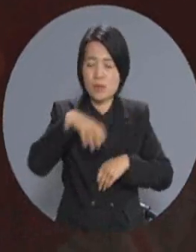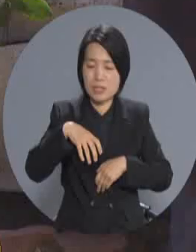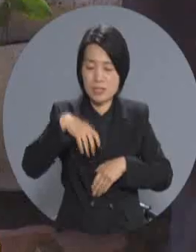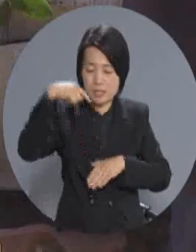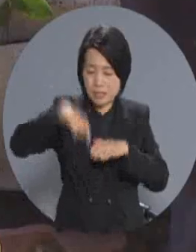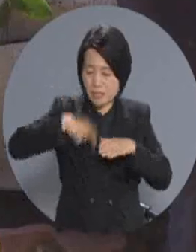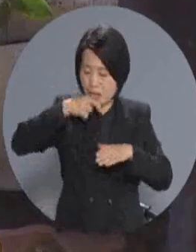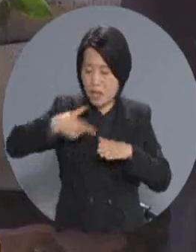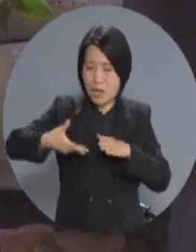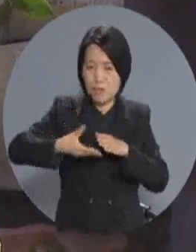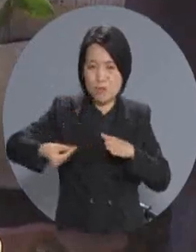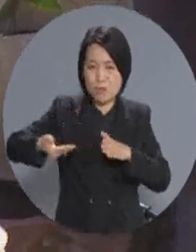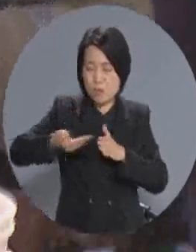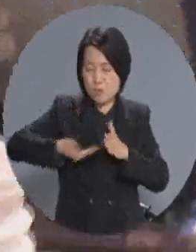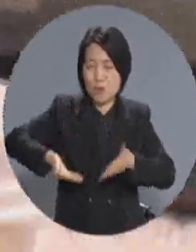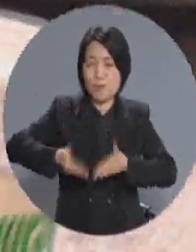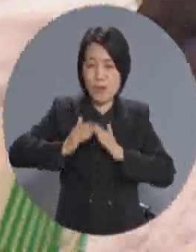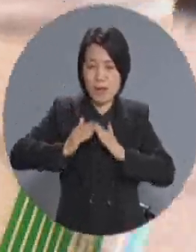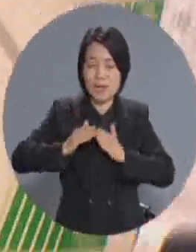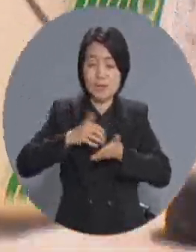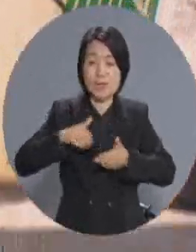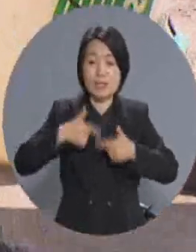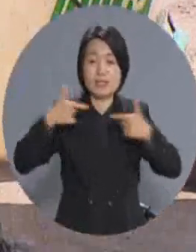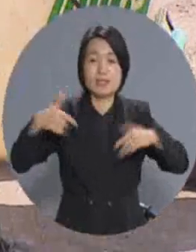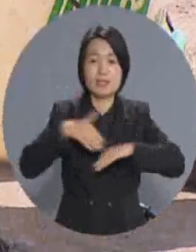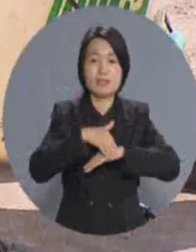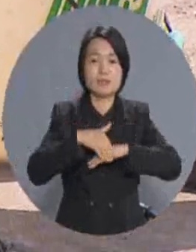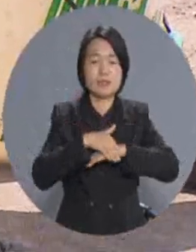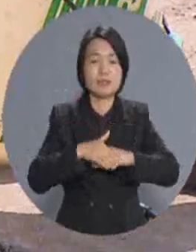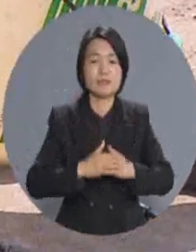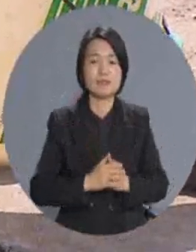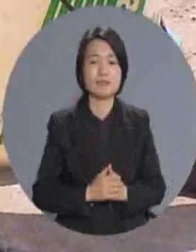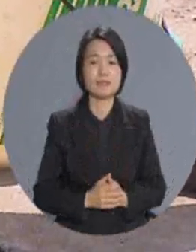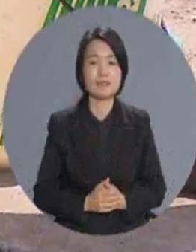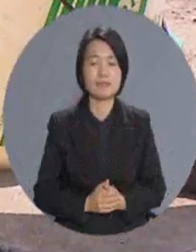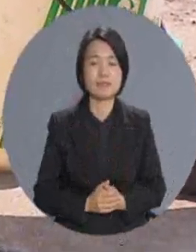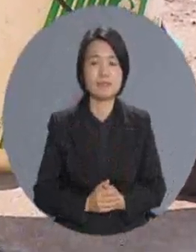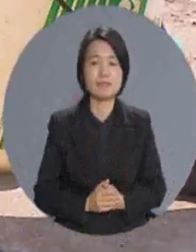지하수 저류댐 설치를 확대할 방침입니다. MBC 뉴스 김담입니다.